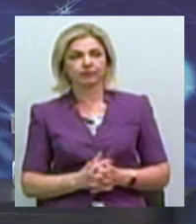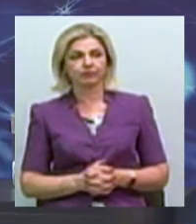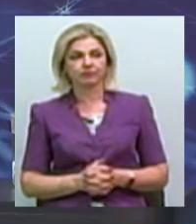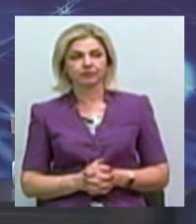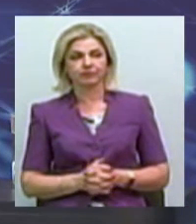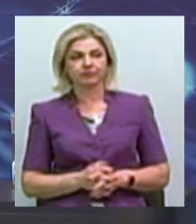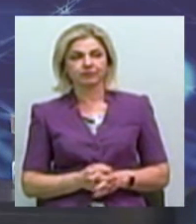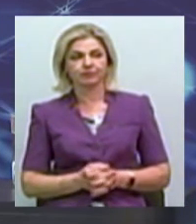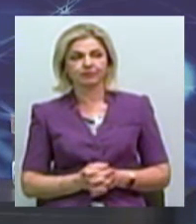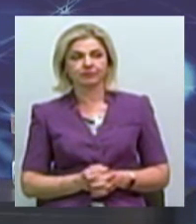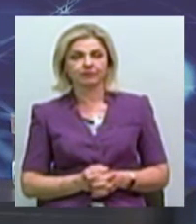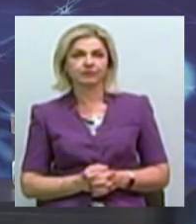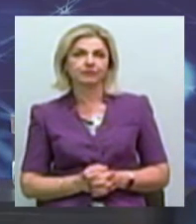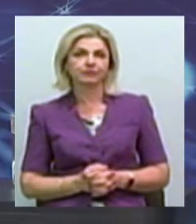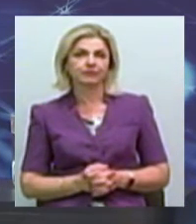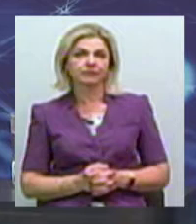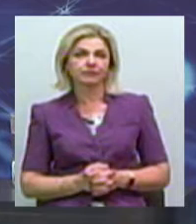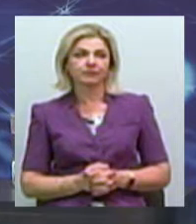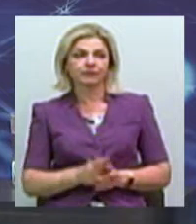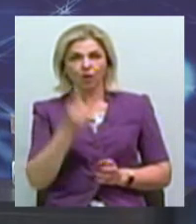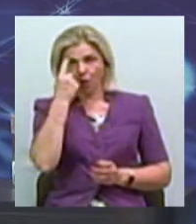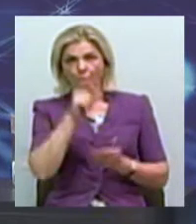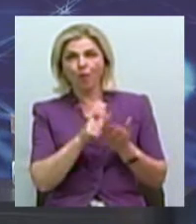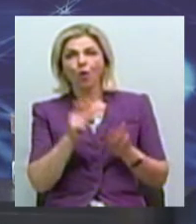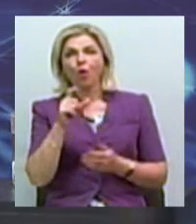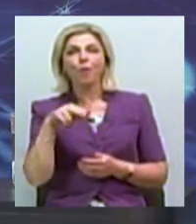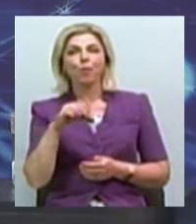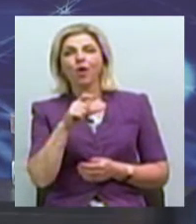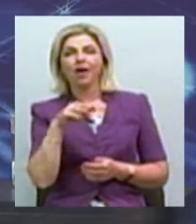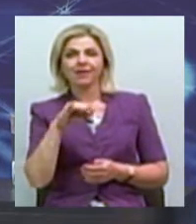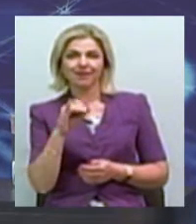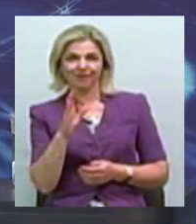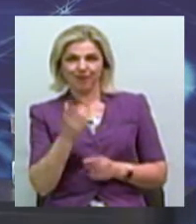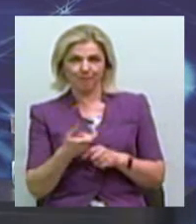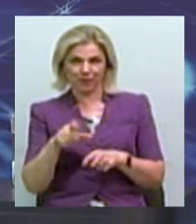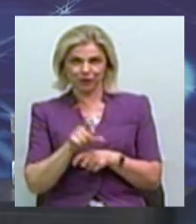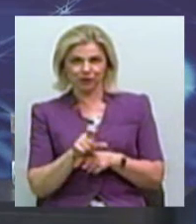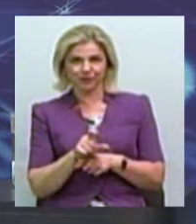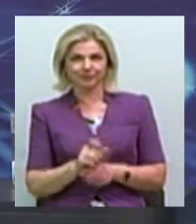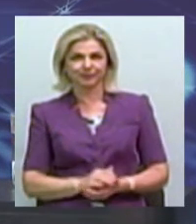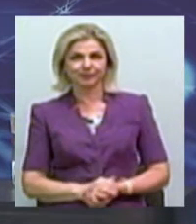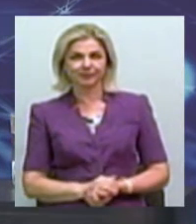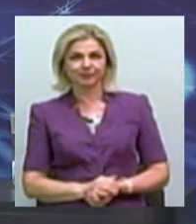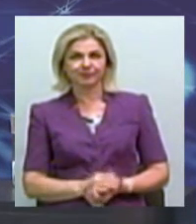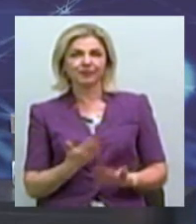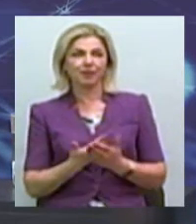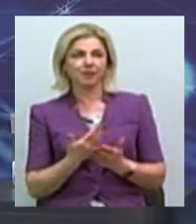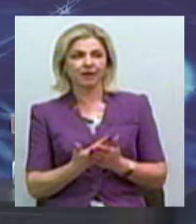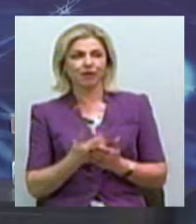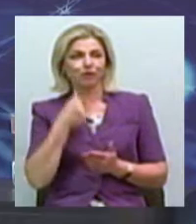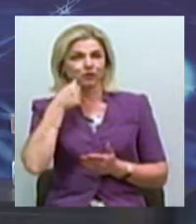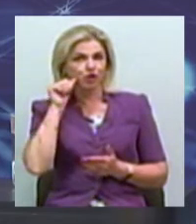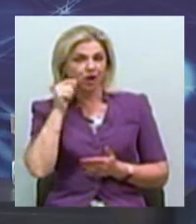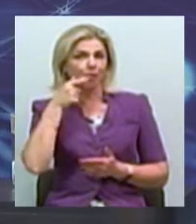Ну, скажімо так, поетів більше, ніж прозаїків. Так, поетів більше. Десь мені буквально вчора